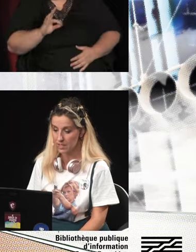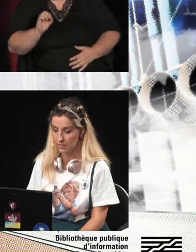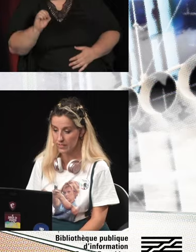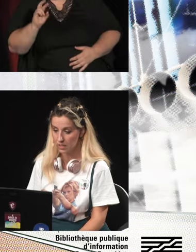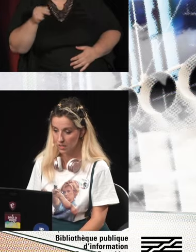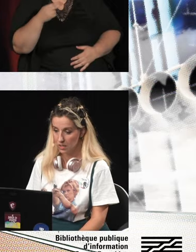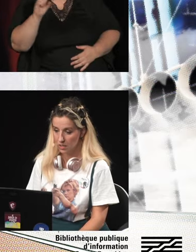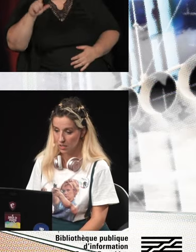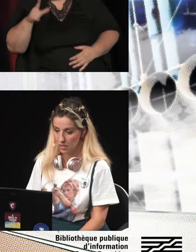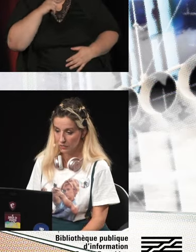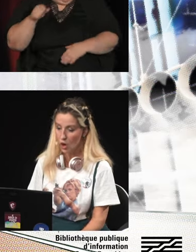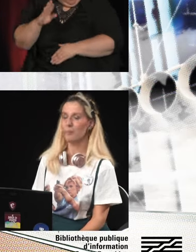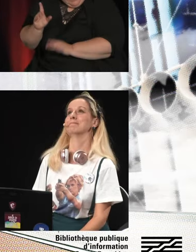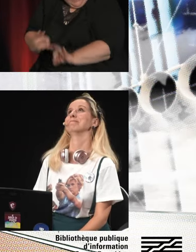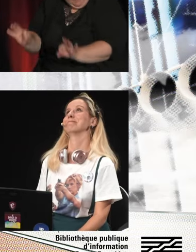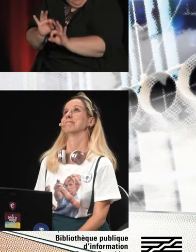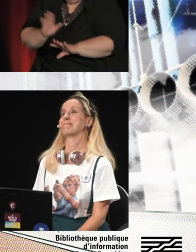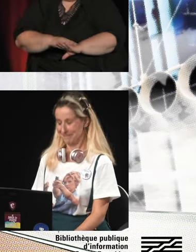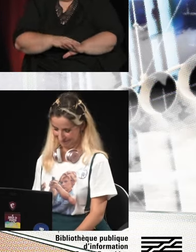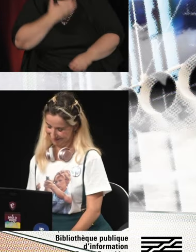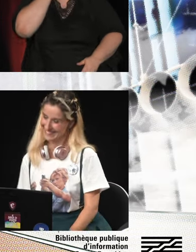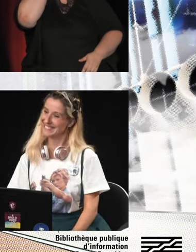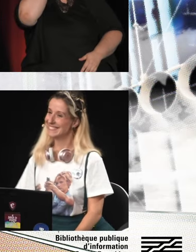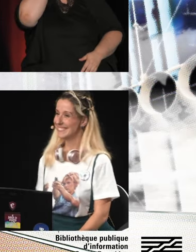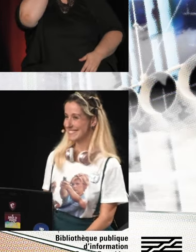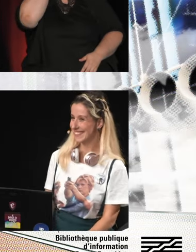le fan service. Non !